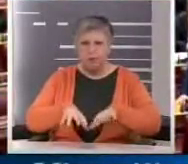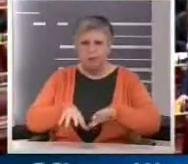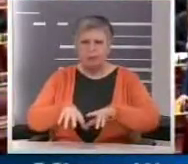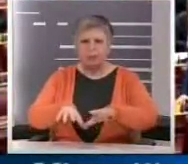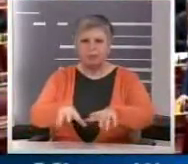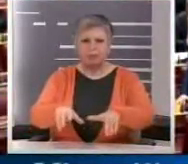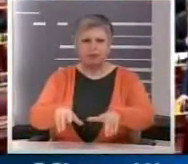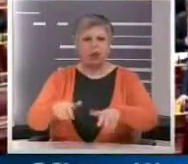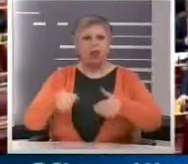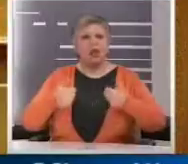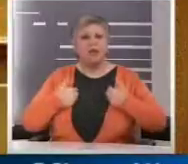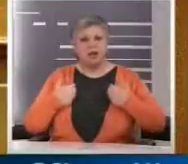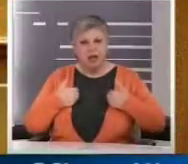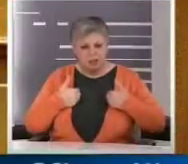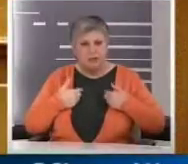το αποκαλύψαμε.